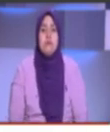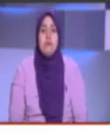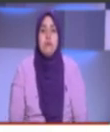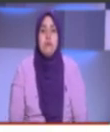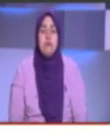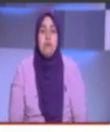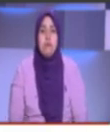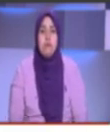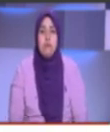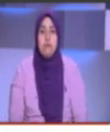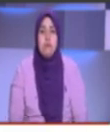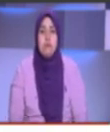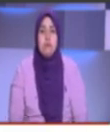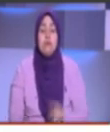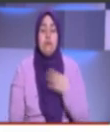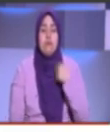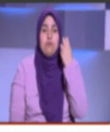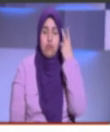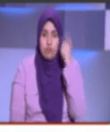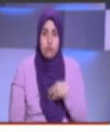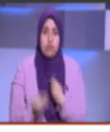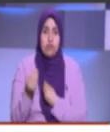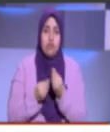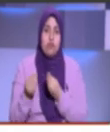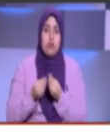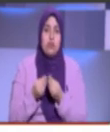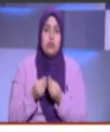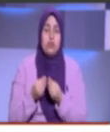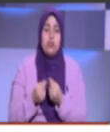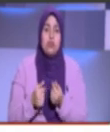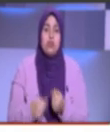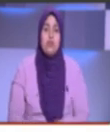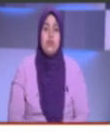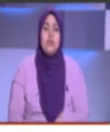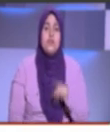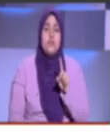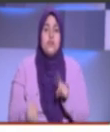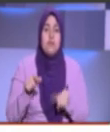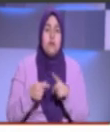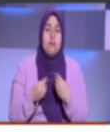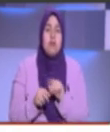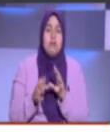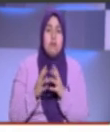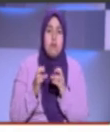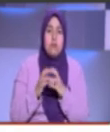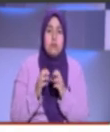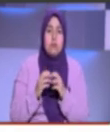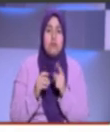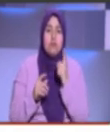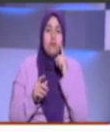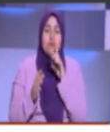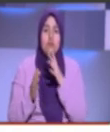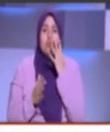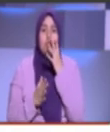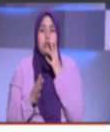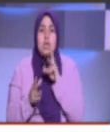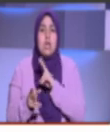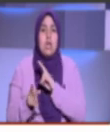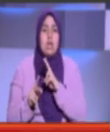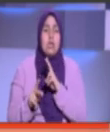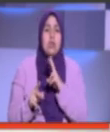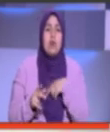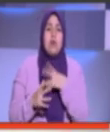يعني ستتم مناقشة بوريس جونسون في بعض التفاصيل بشكل غير مجهد